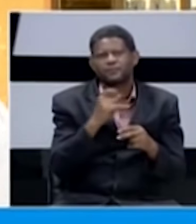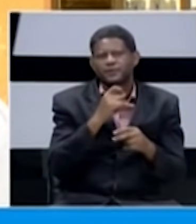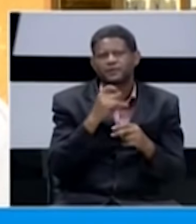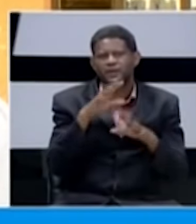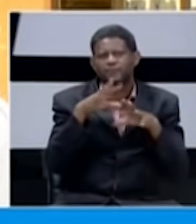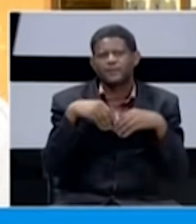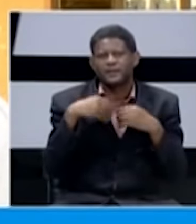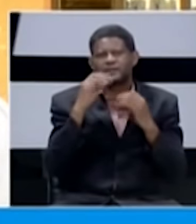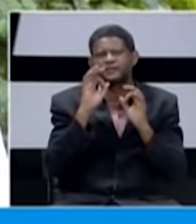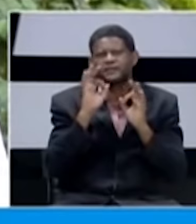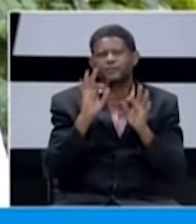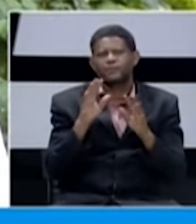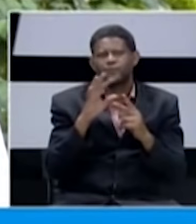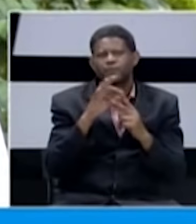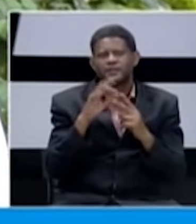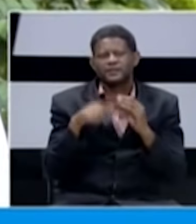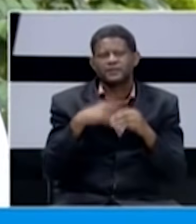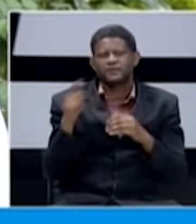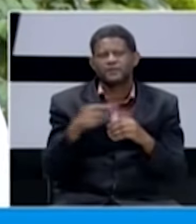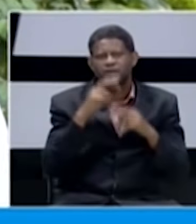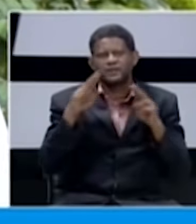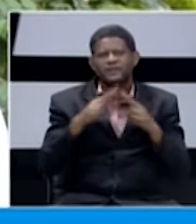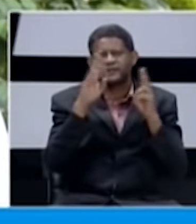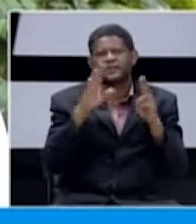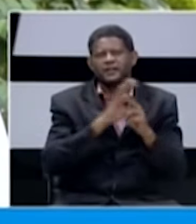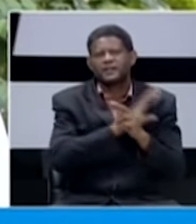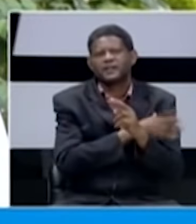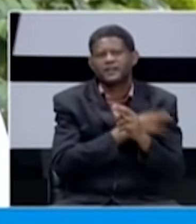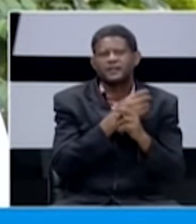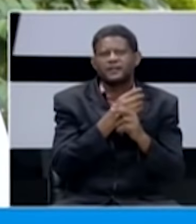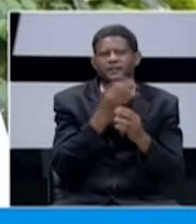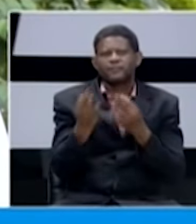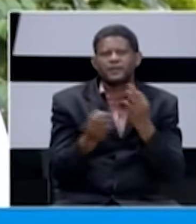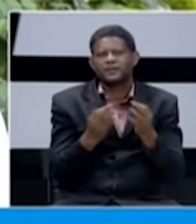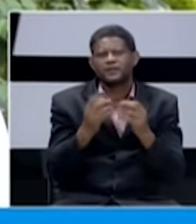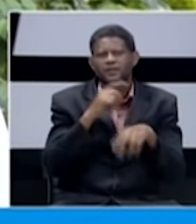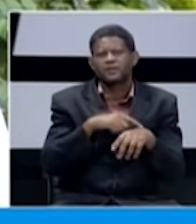أصل ذي خانة في دراسة حيل مجلسي وأن الحلي كل إتبيعي